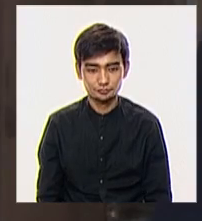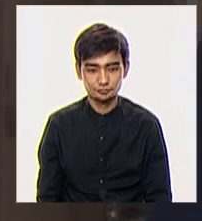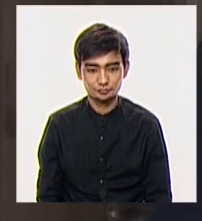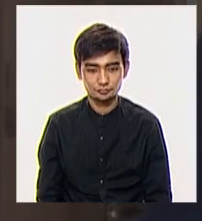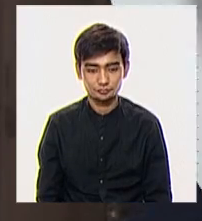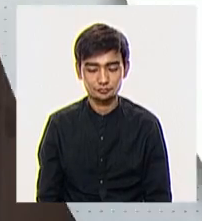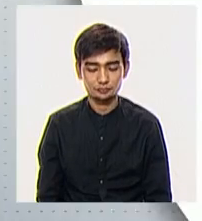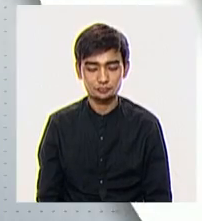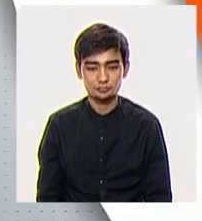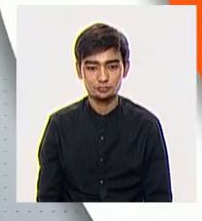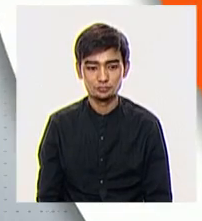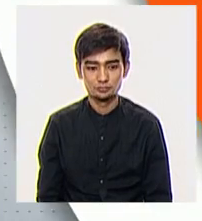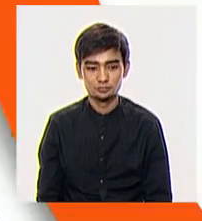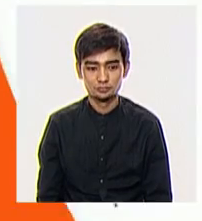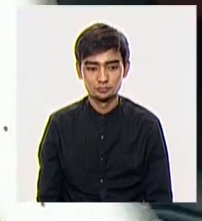бар.